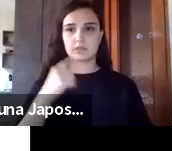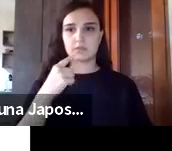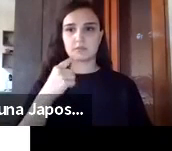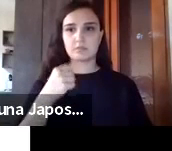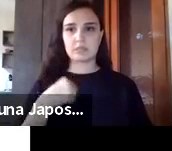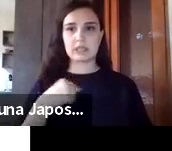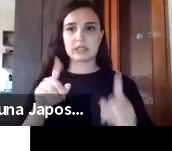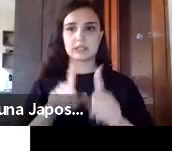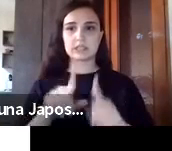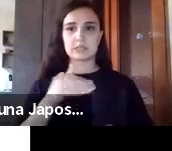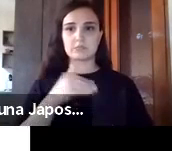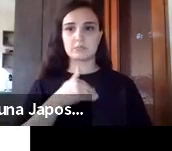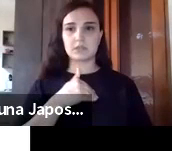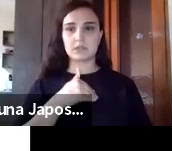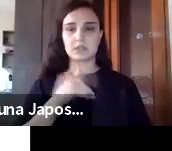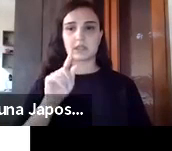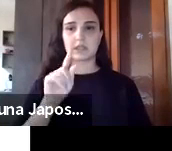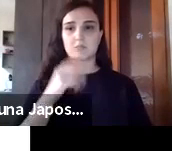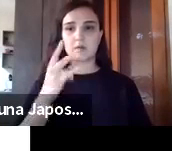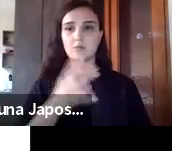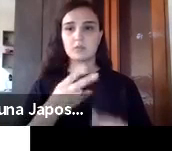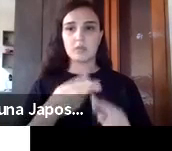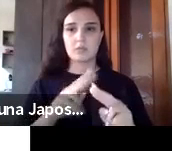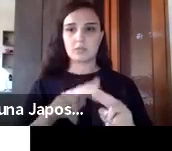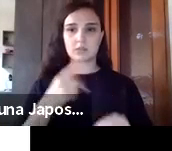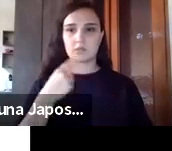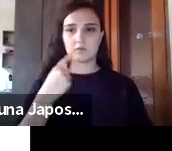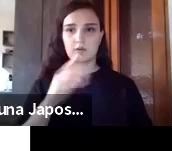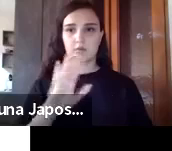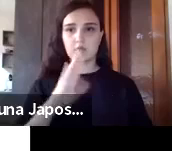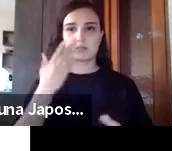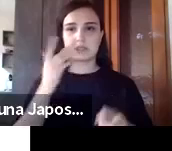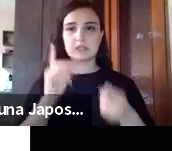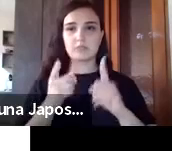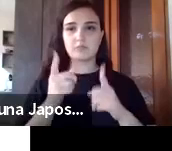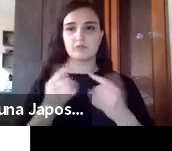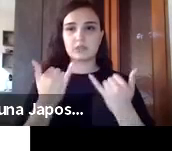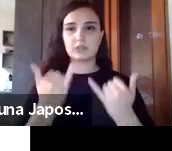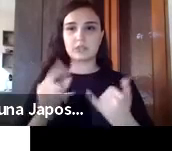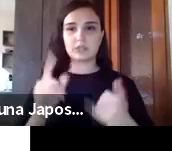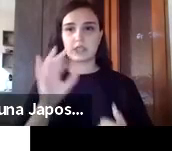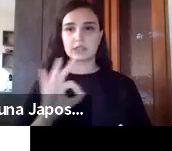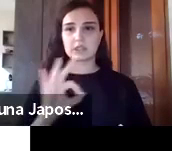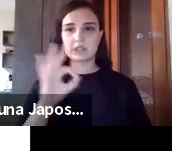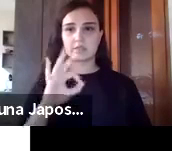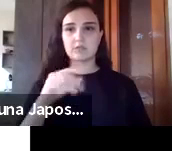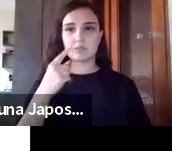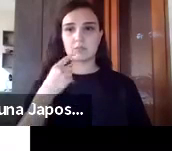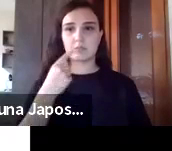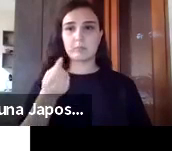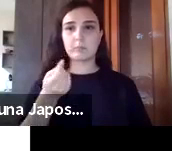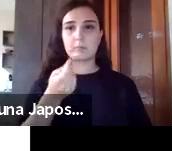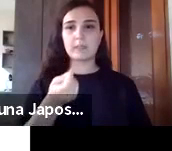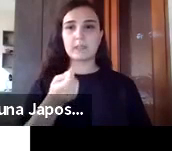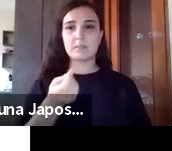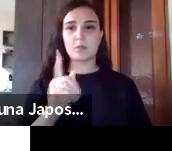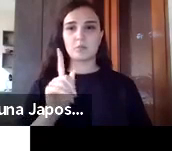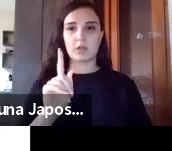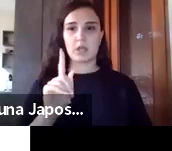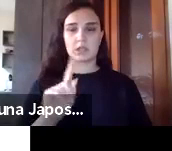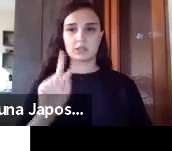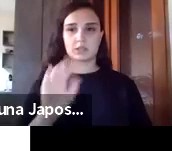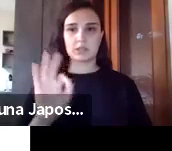ასე მინდა. რა თქმა უნდა, ამას არ გულისხმობ. სინამდვილეში დღეს რაზე ვსაუბრობთ, მართლა მინიმალურ რაღაცაზე ვსაუბრობთ,